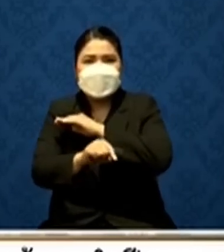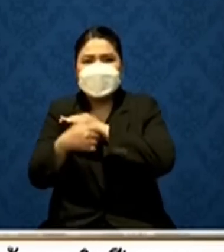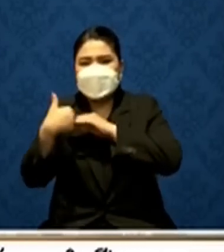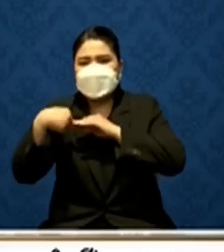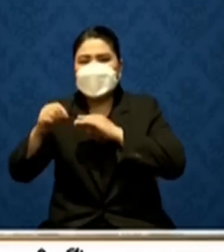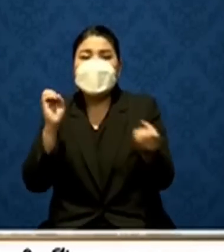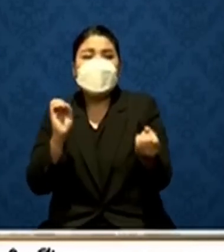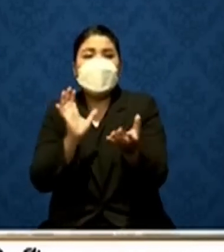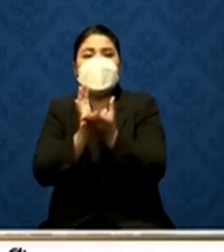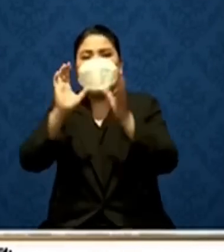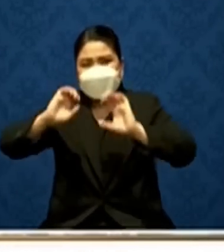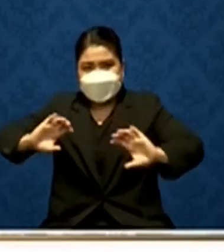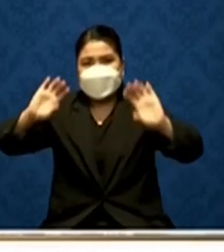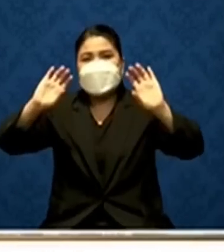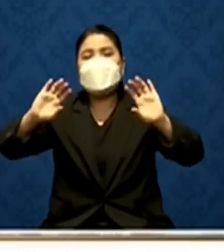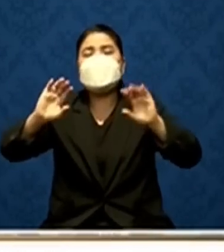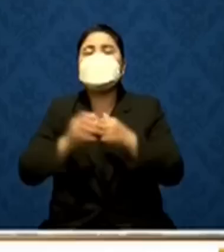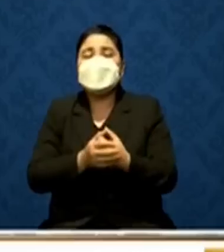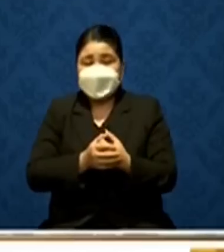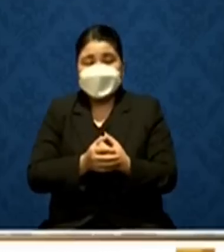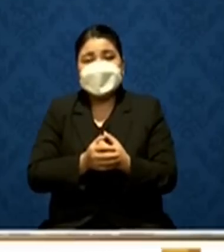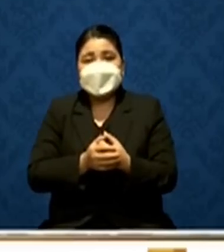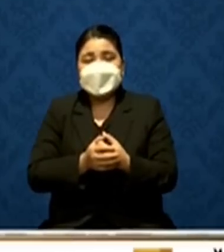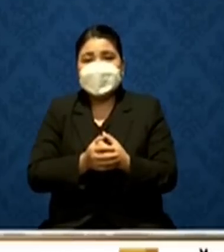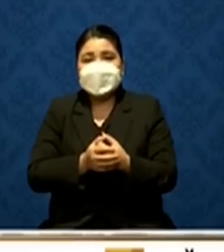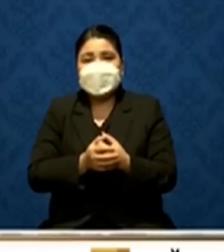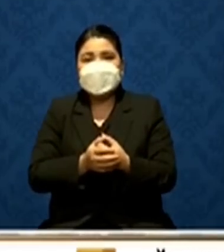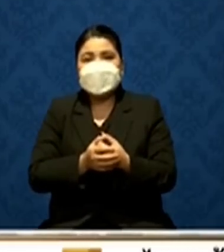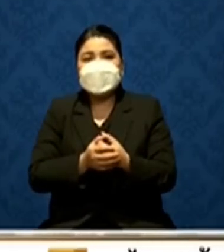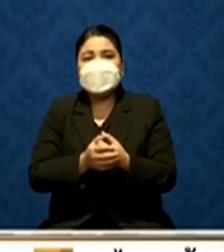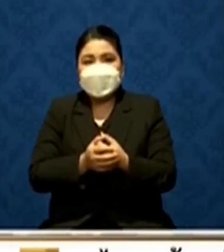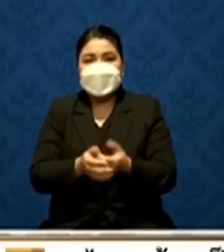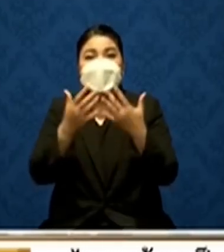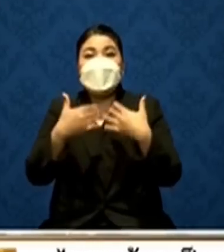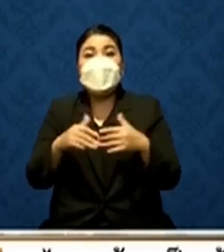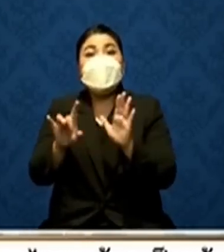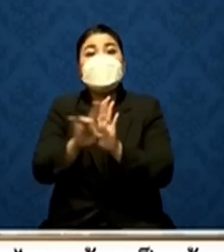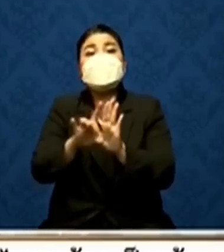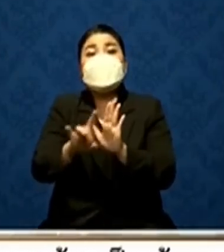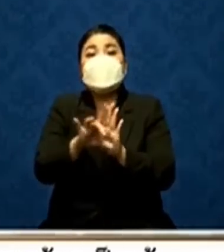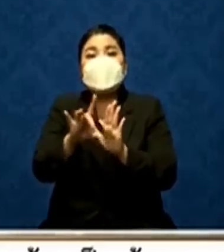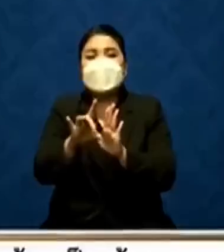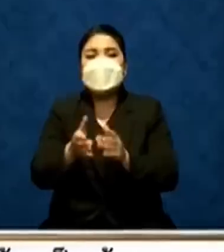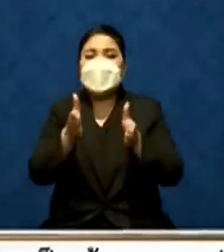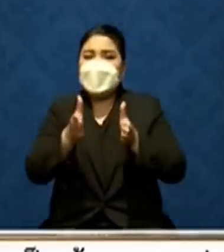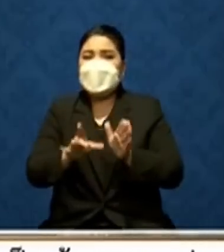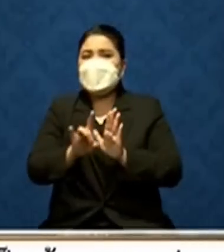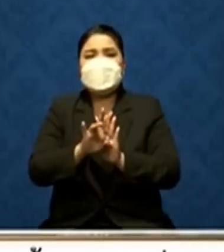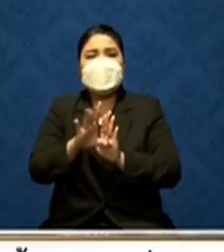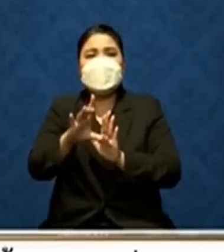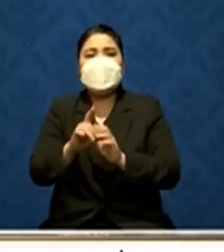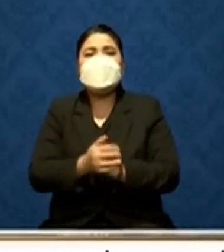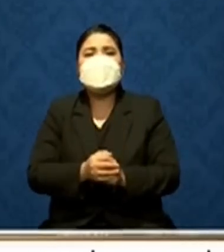อย่างร้ายแรงท่านประธานที่เคารพครับเราโจมตีท่านสุดท้ายที่สร้างความฮืออาได้